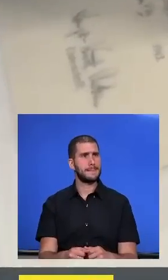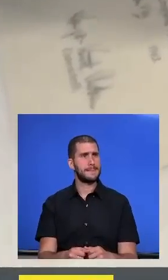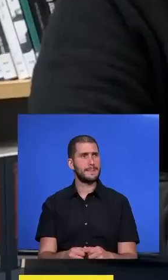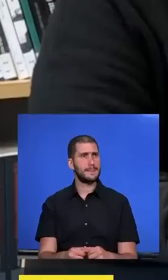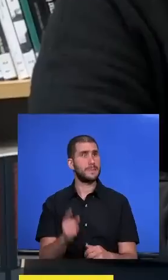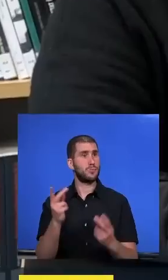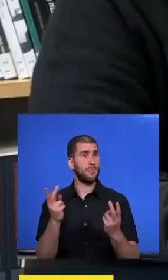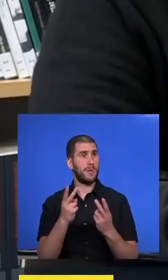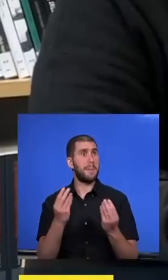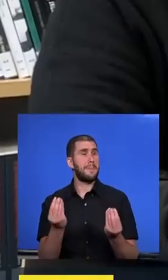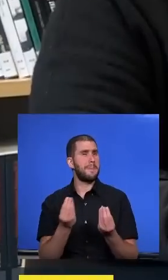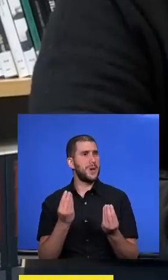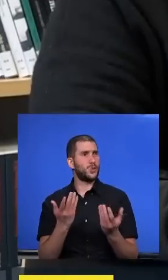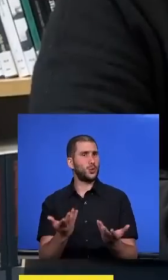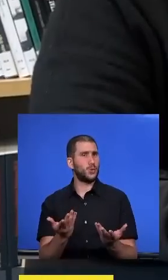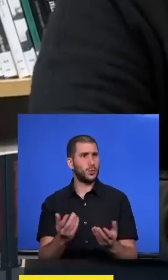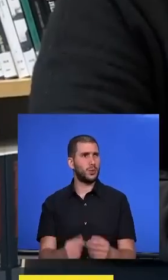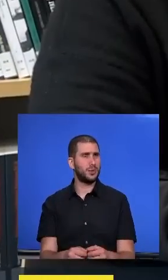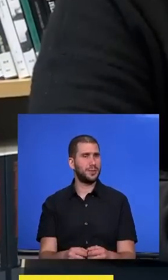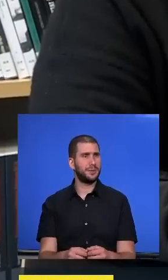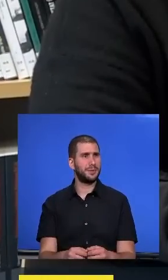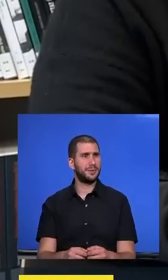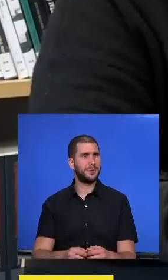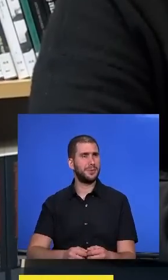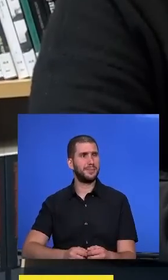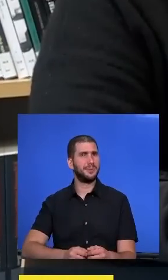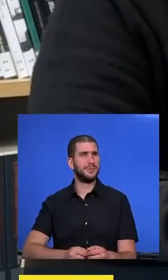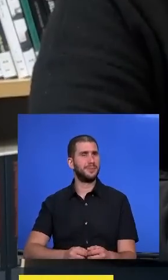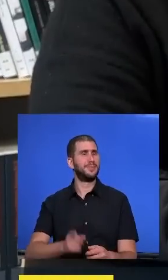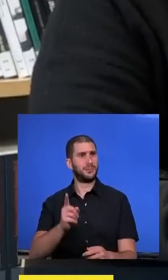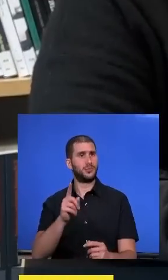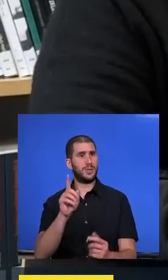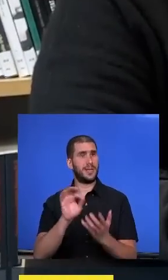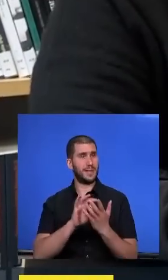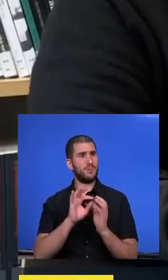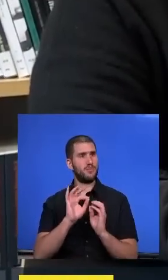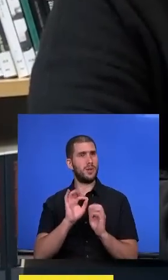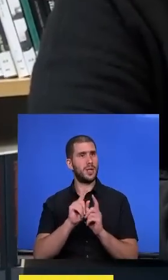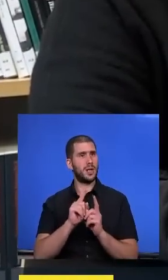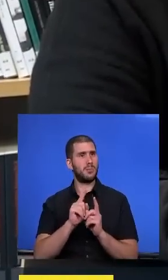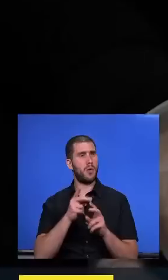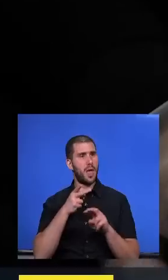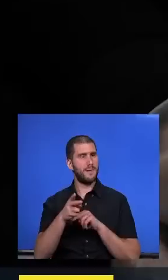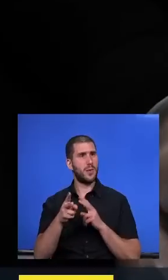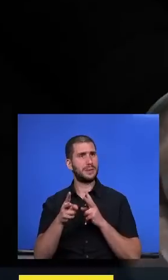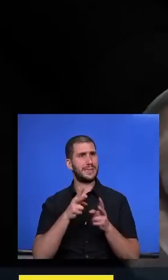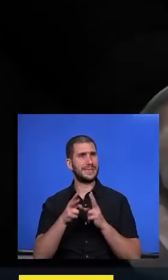That is of course something that is being written in order to pass the